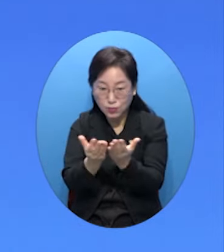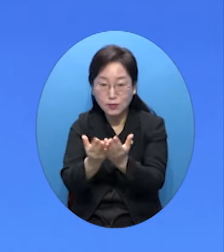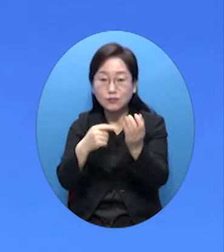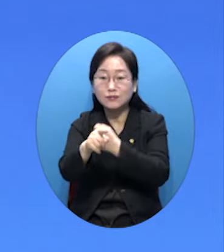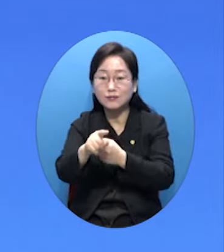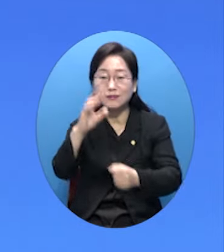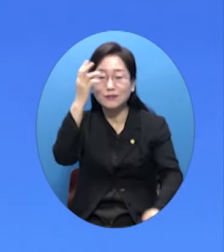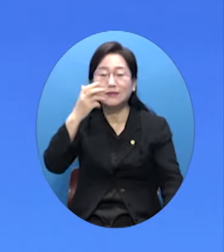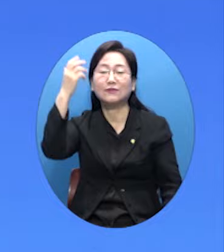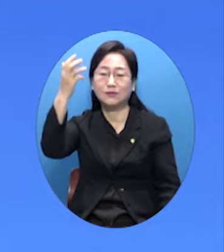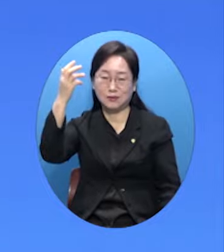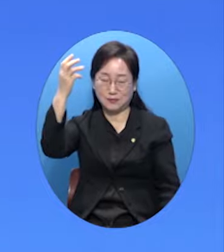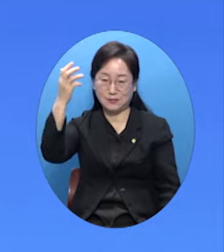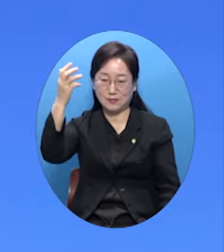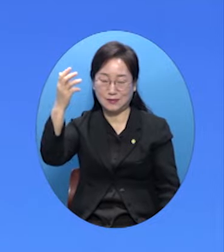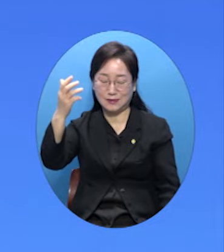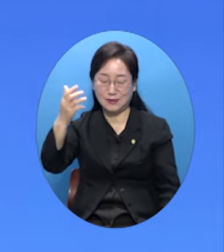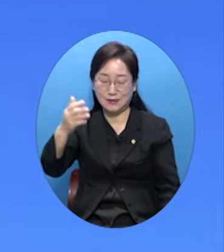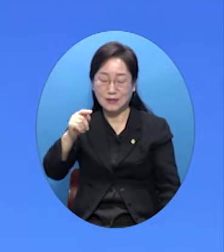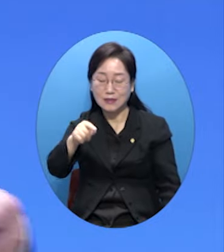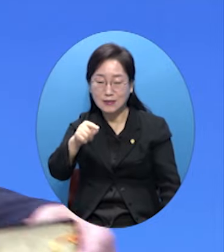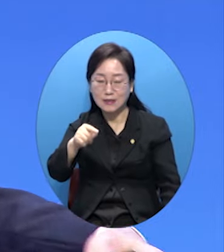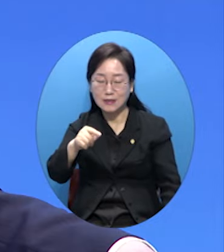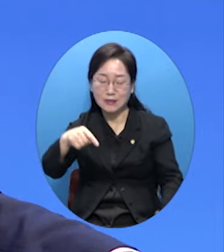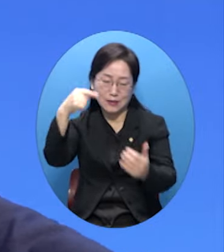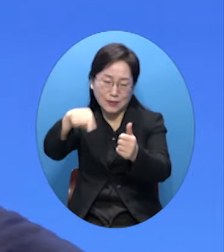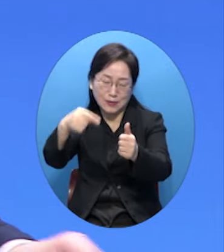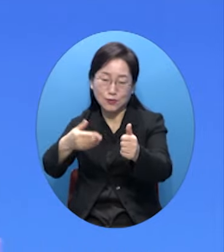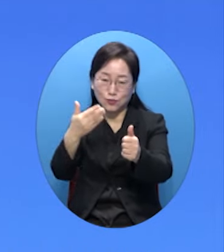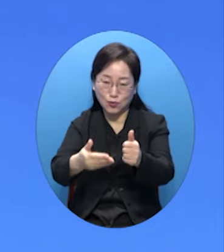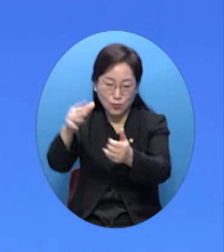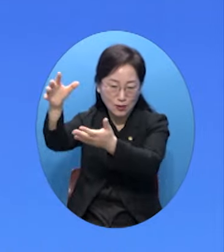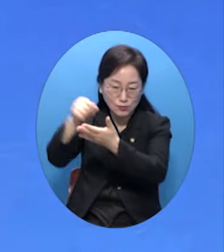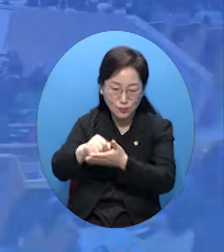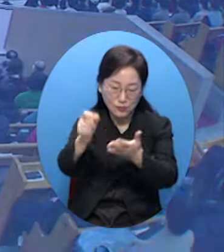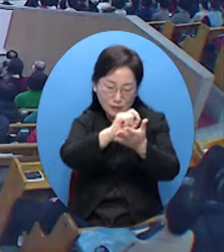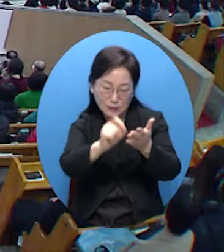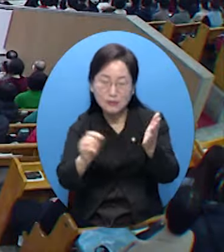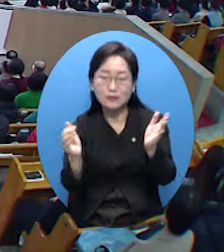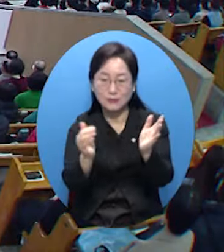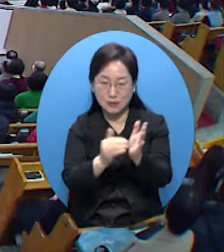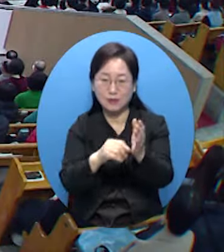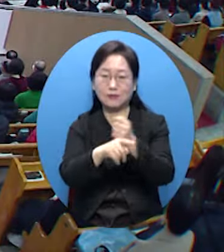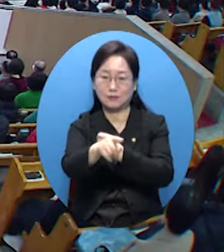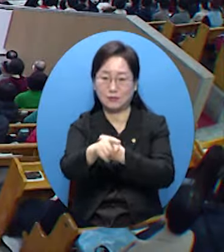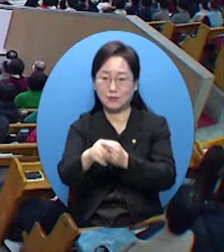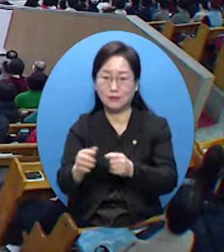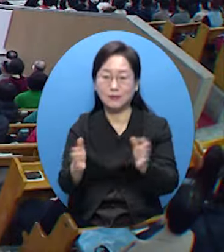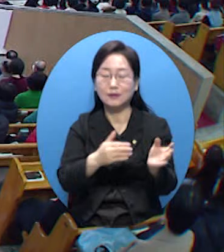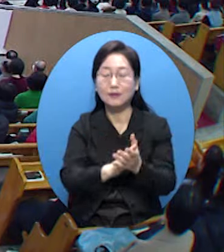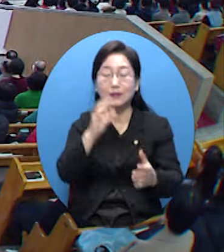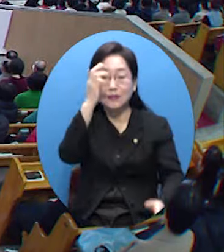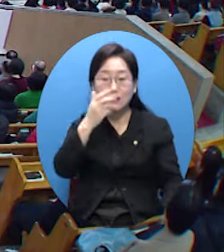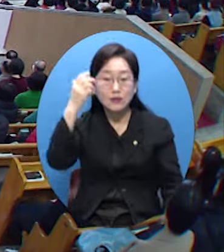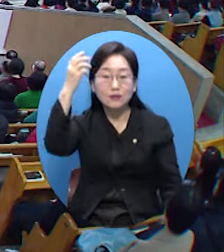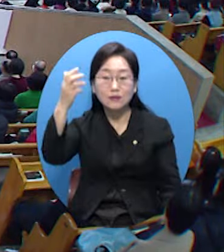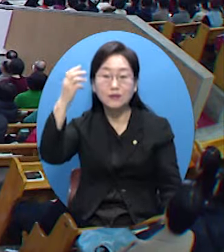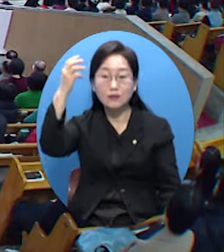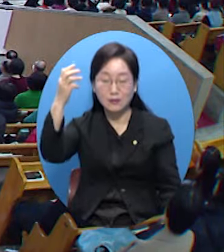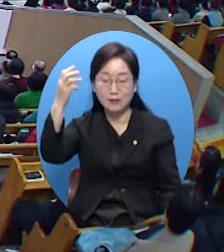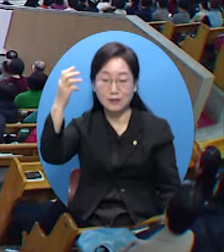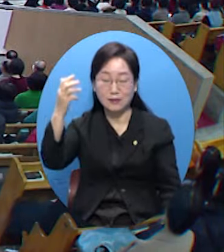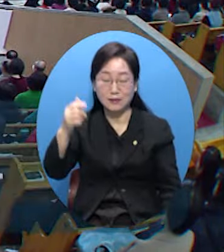성령께서 이 성경책의 저자라는 것을 말씀해 주고 있는 것입니다. 그래서 이